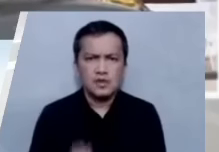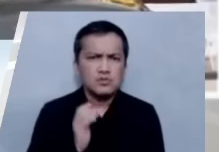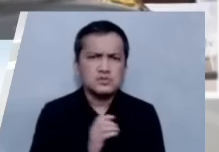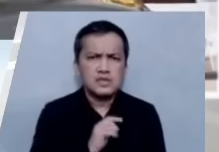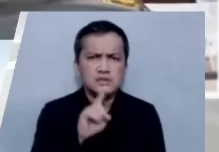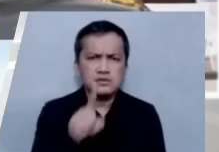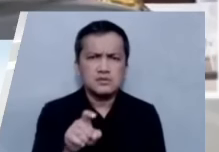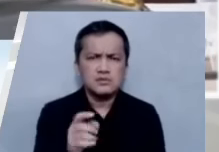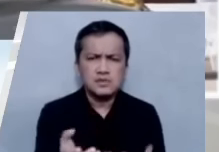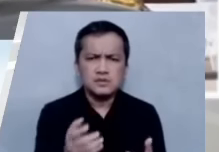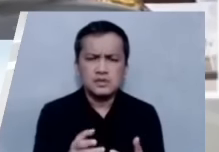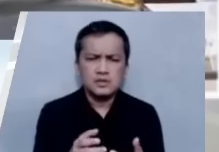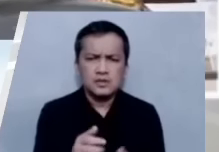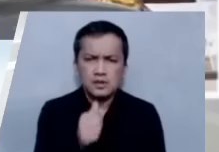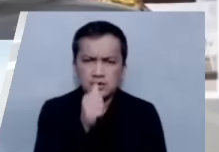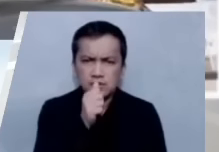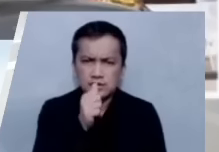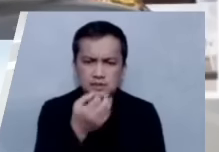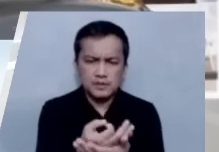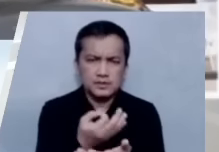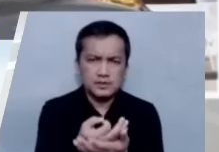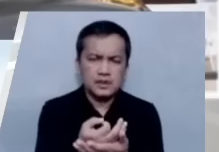sa confidential funds ang perang pabuya?